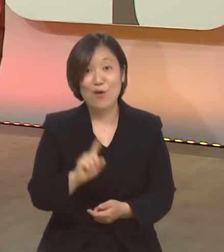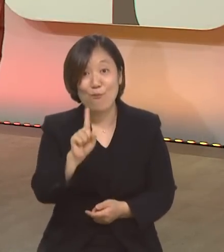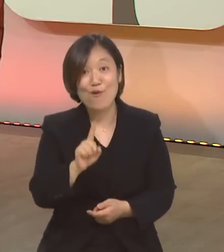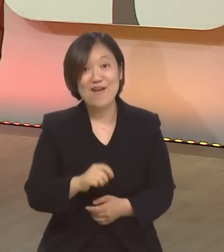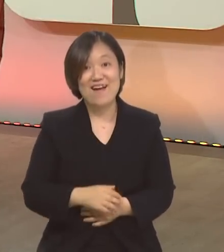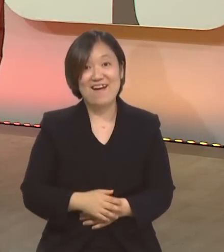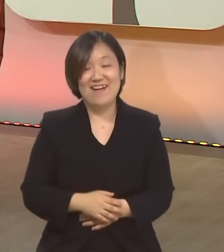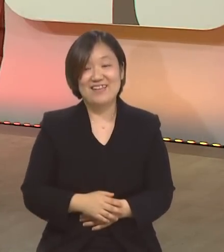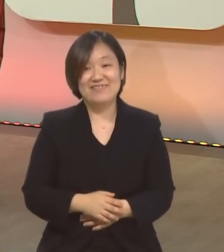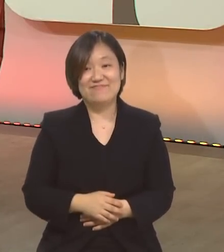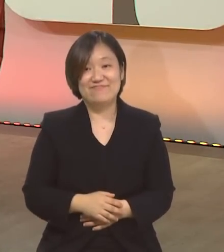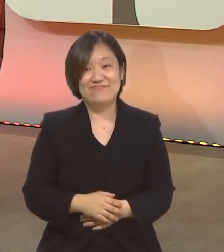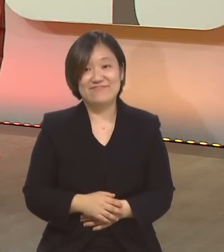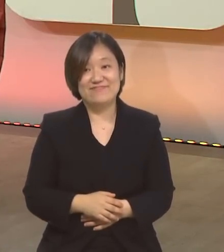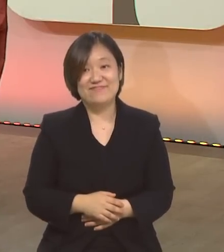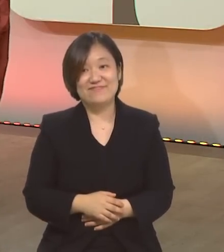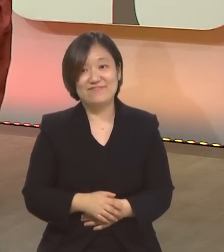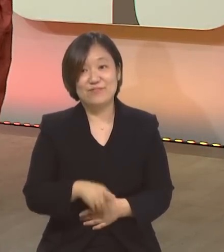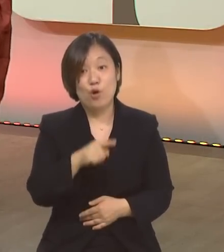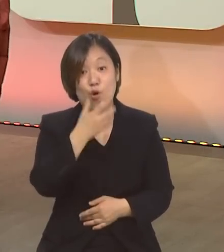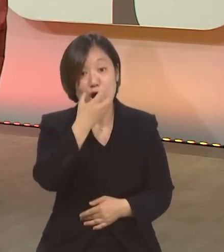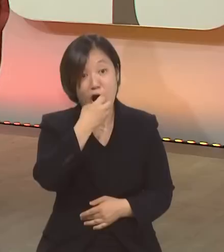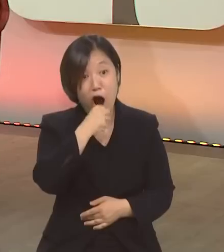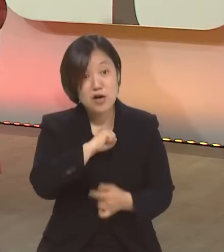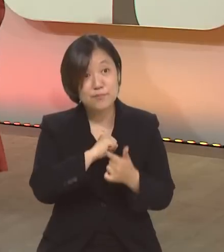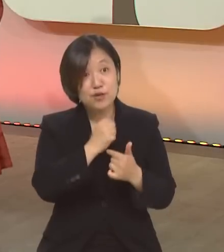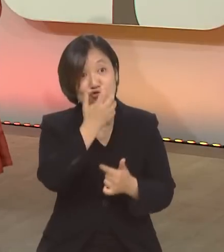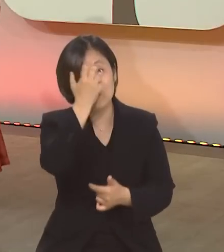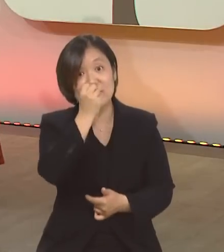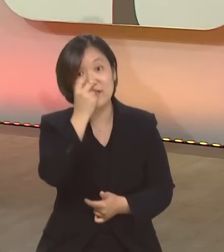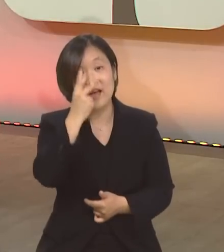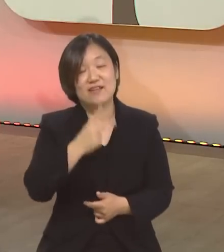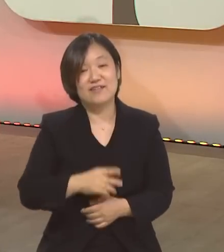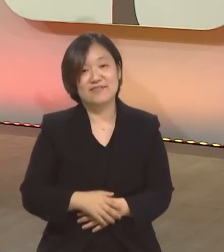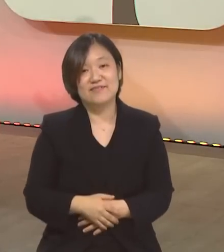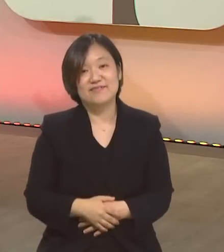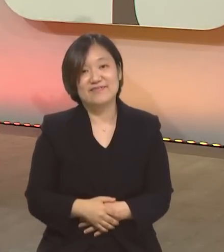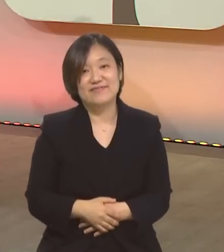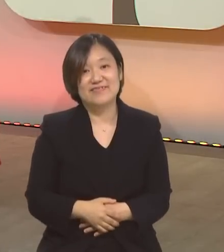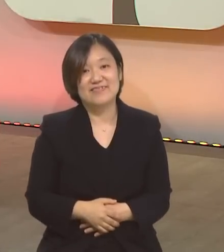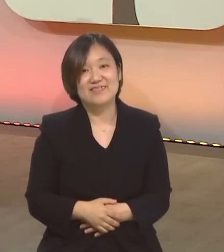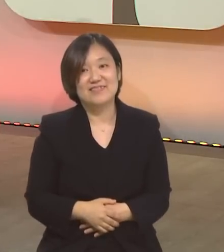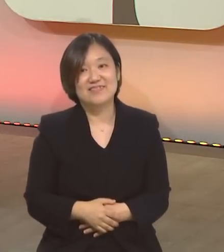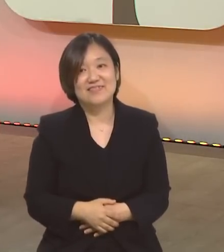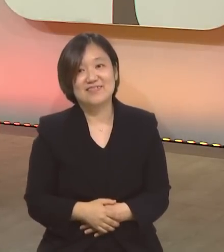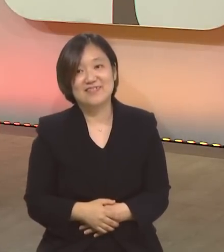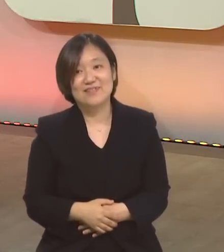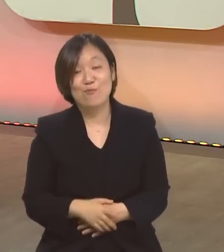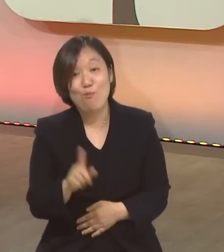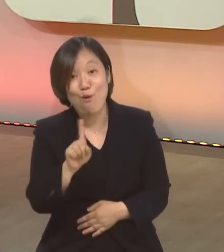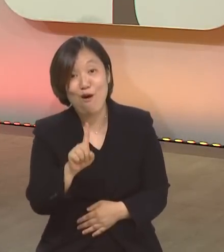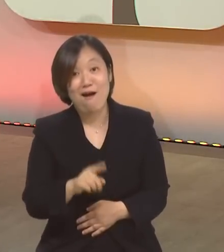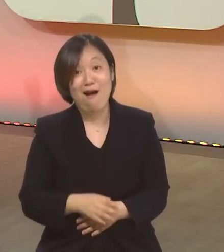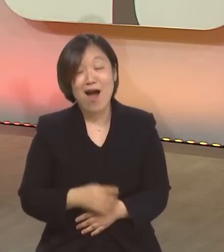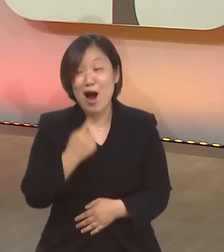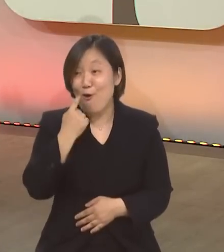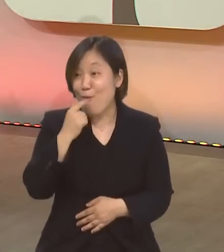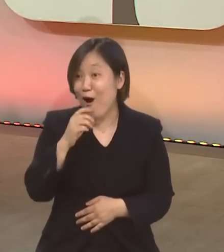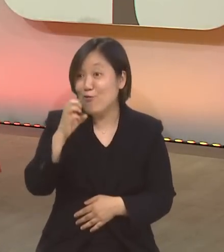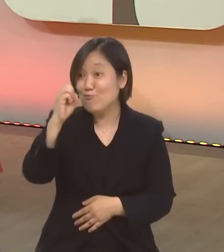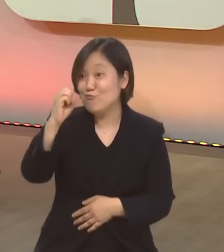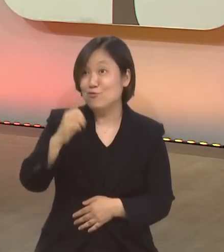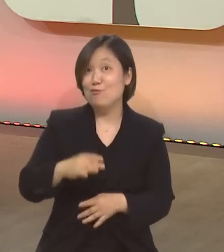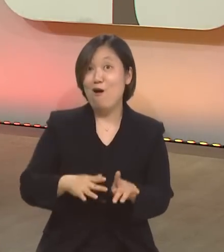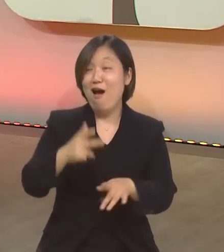황금 구스를 꿀꺽 삼키면서 꿈에서 다 깼대요 야 딱 황금 구슬